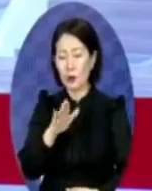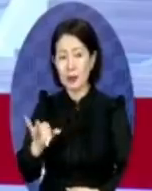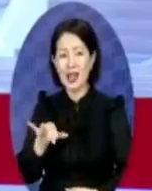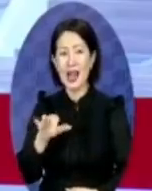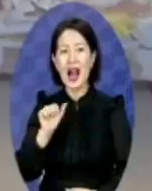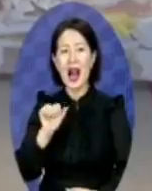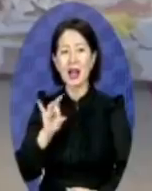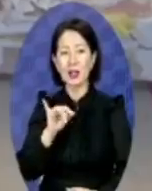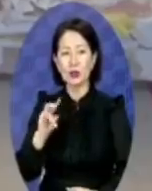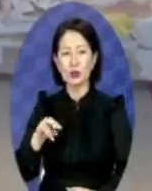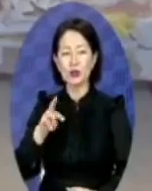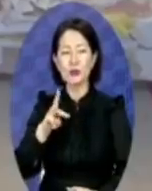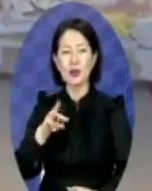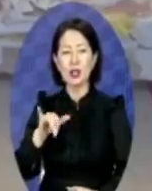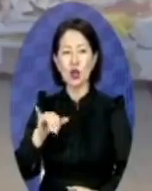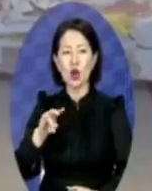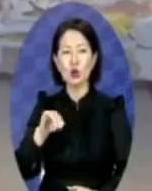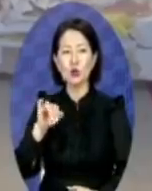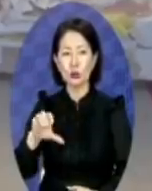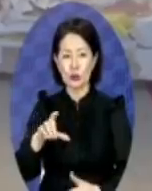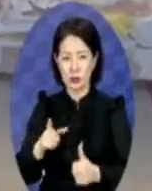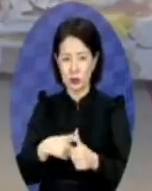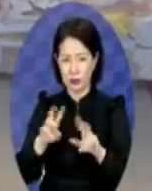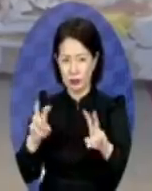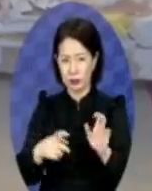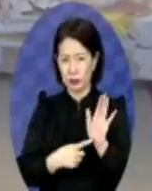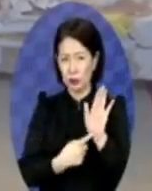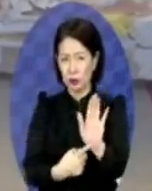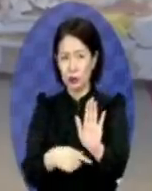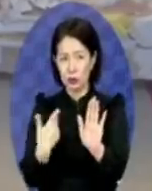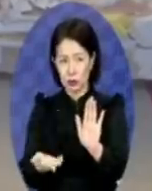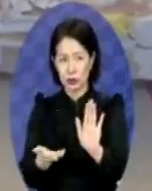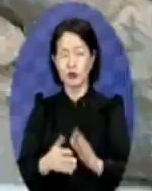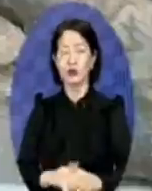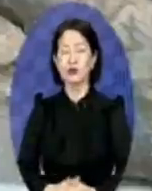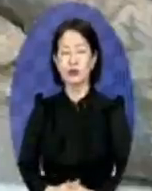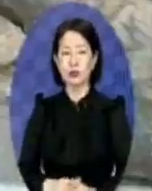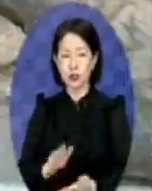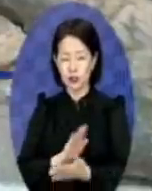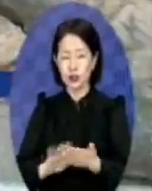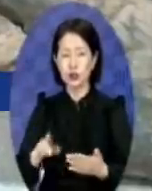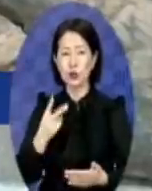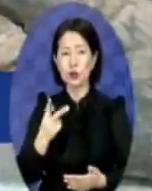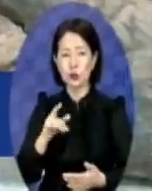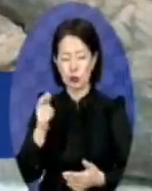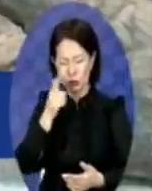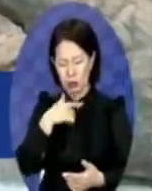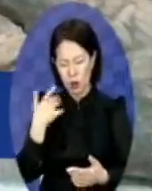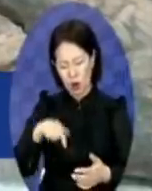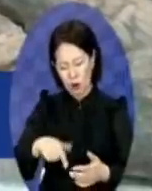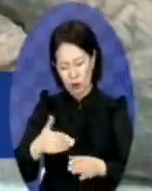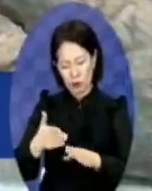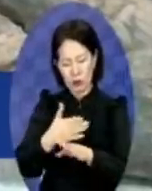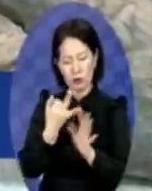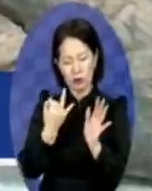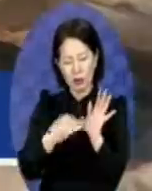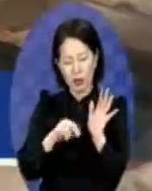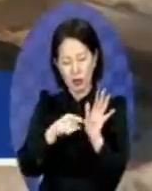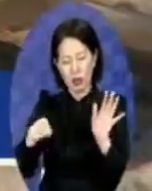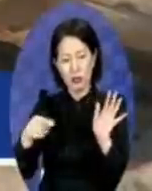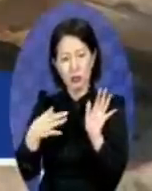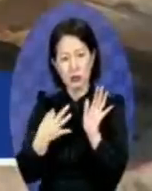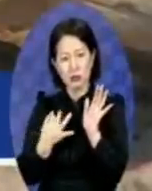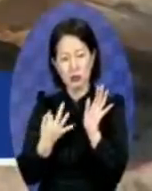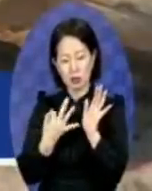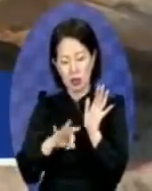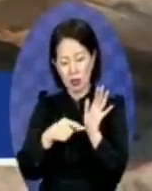байна. Одоогоос 80-аас 75 сая жилийн өмнө амьдарч байсан тухайн